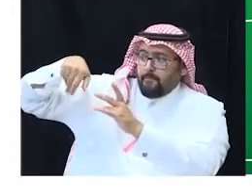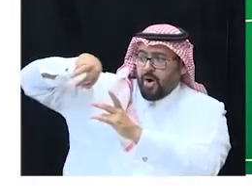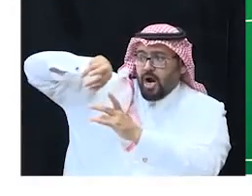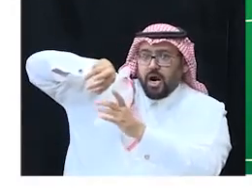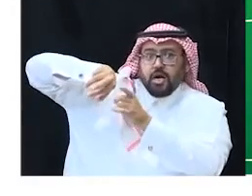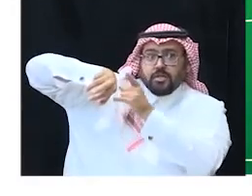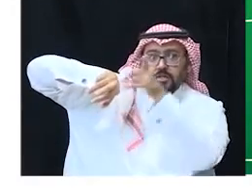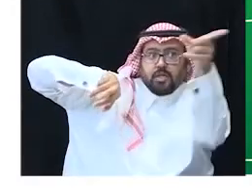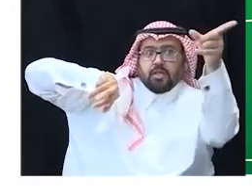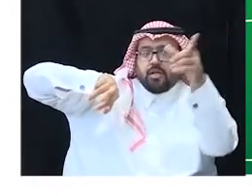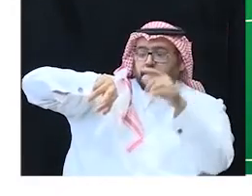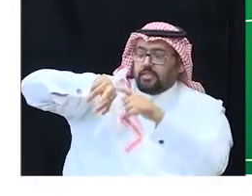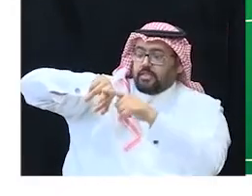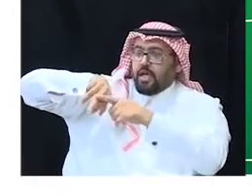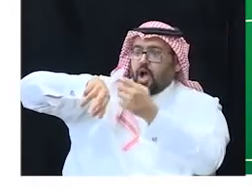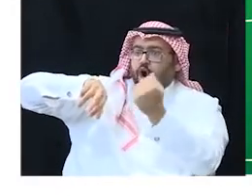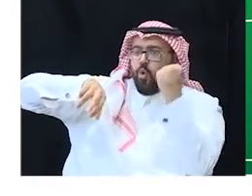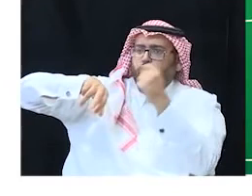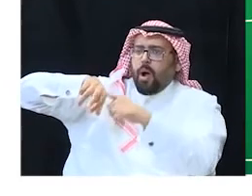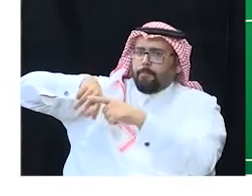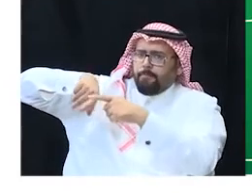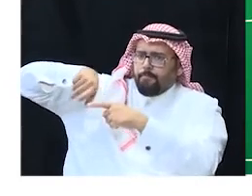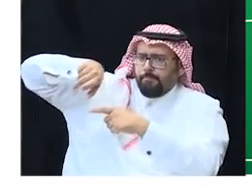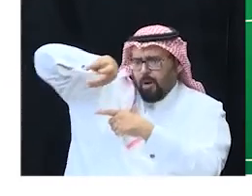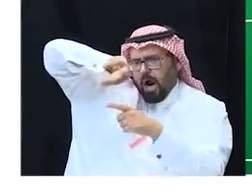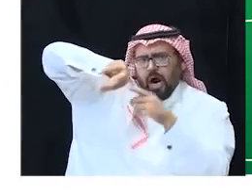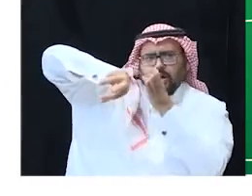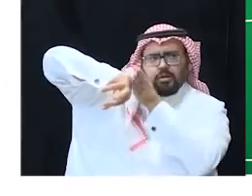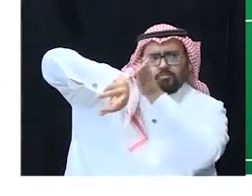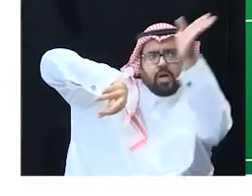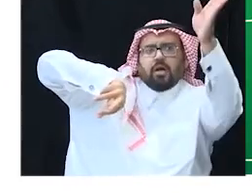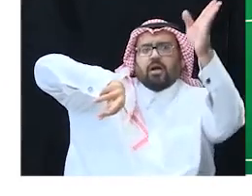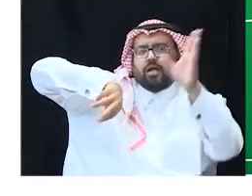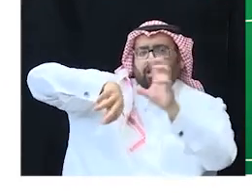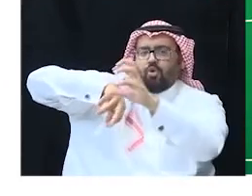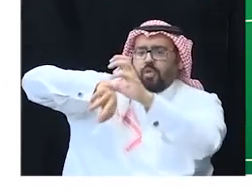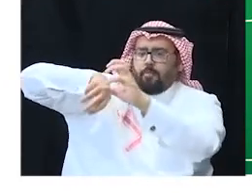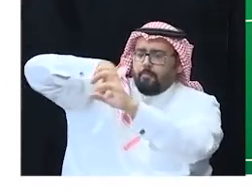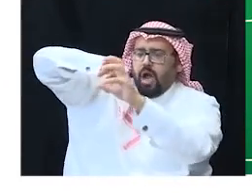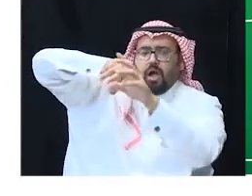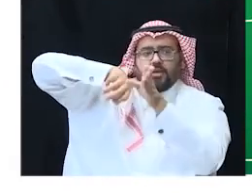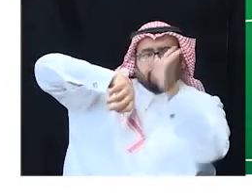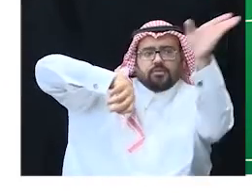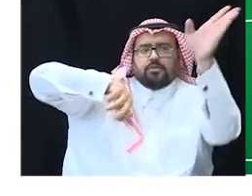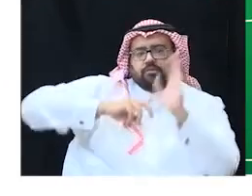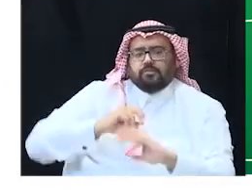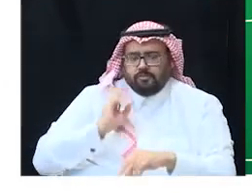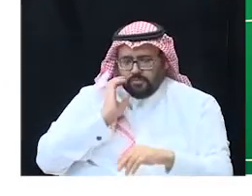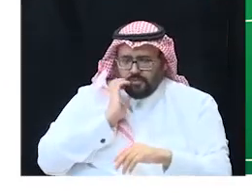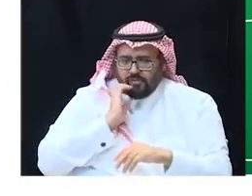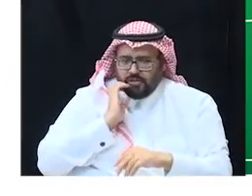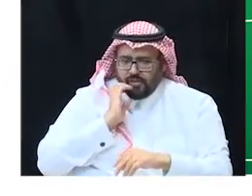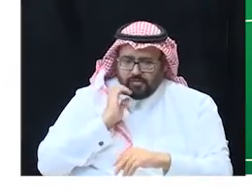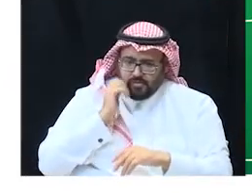أفكر في لعبة رياضية تستخدم فيها الكرة وكيف يتغير اتجاه